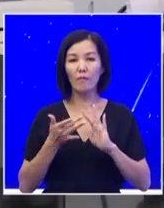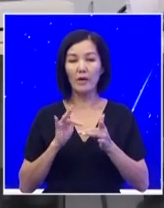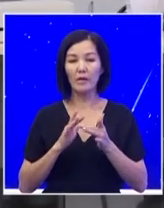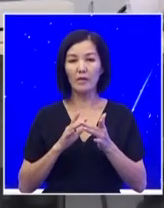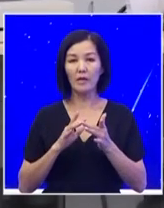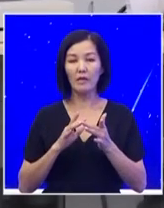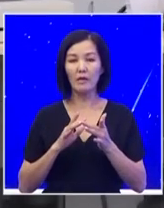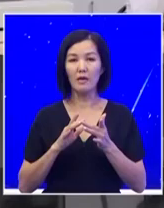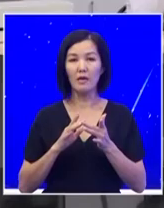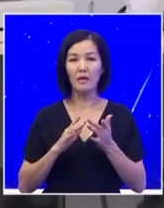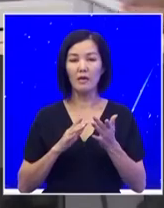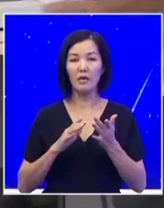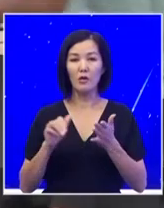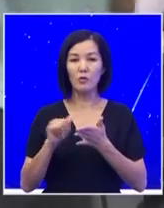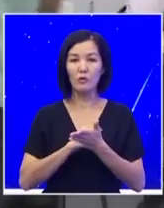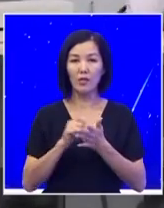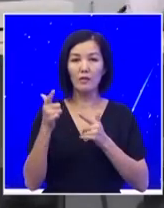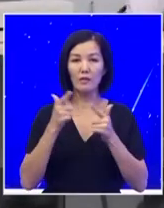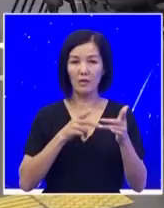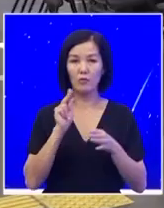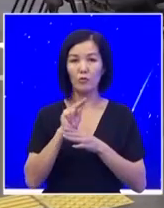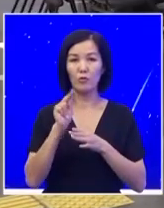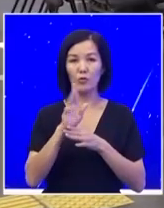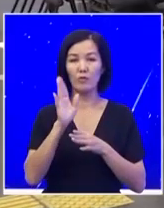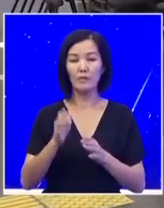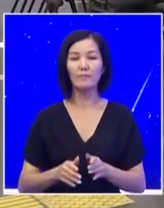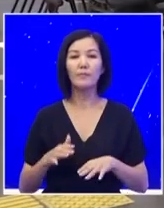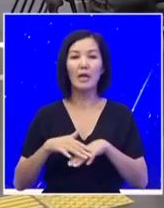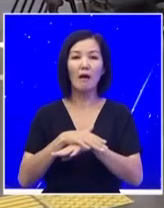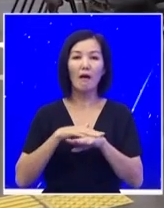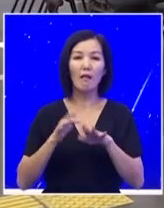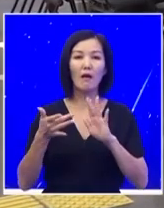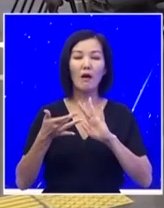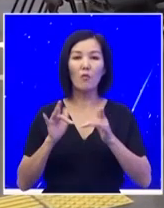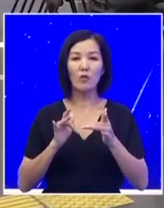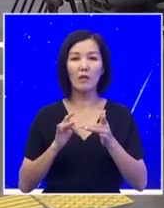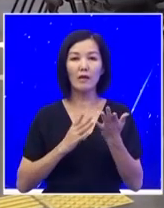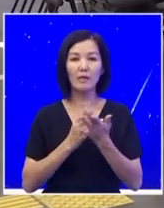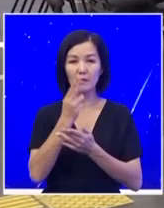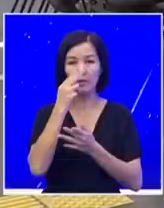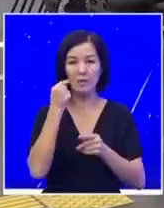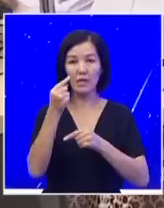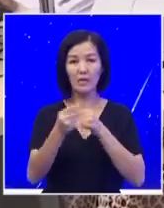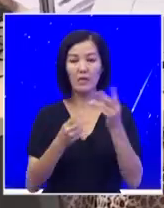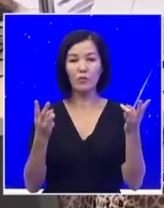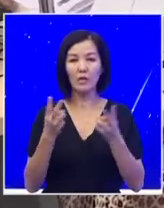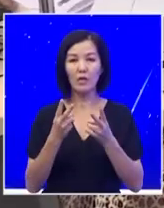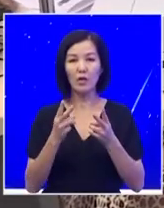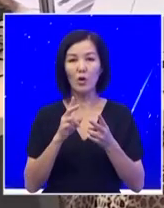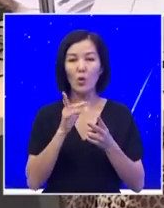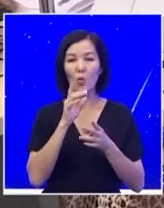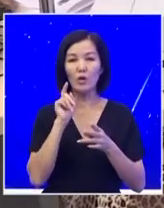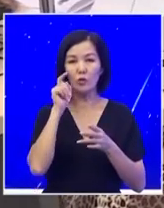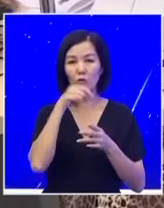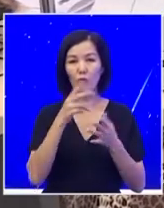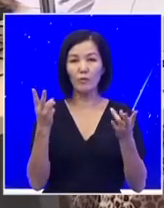ЕГОВ портал арқылы рәсімдеуді жаңағы үйретеміз. Халық онлайн қызметке дағдылануы қажет. Бұл олардың уақытын үнемдеп,